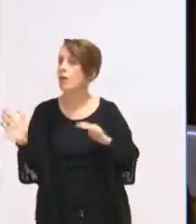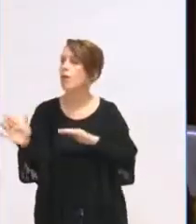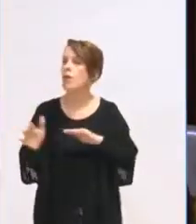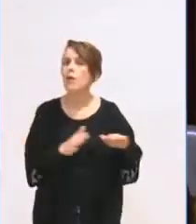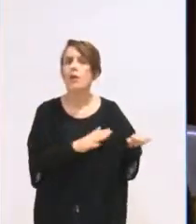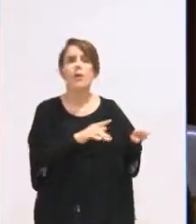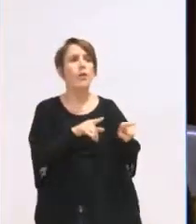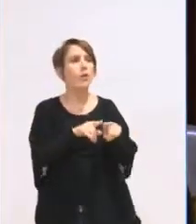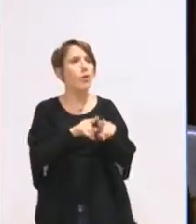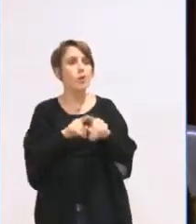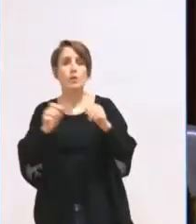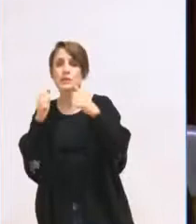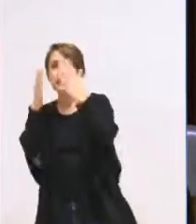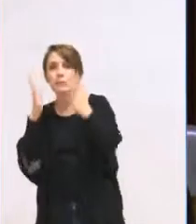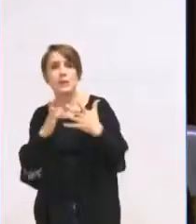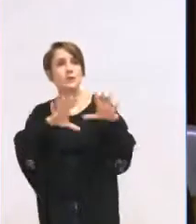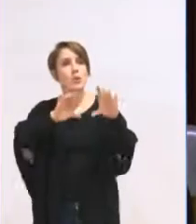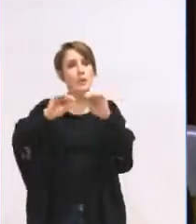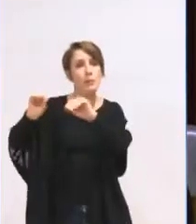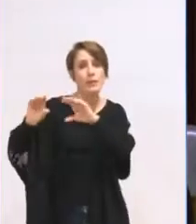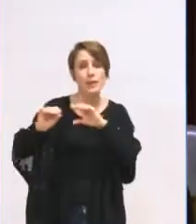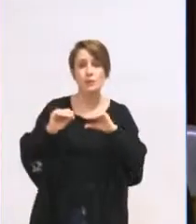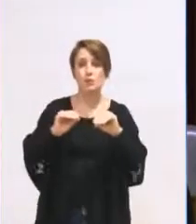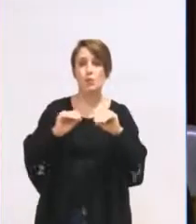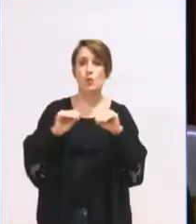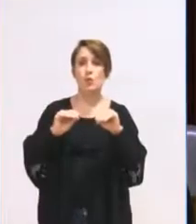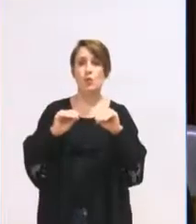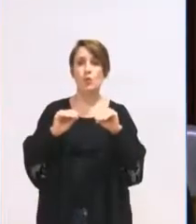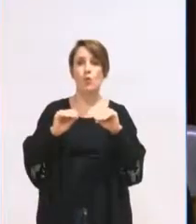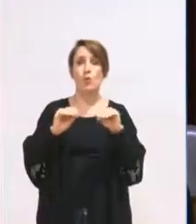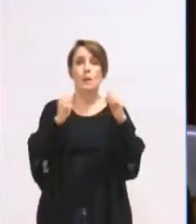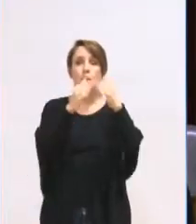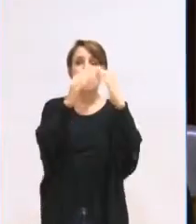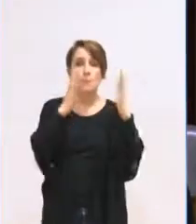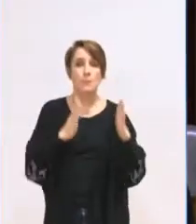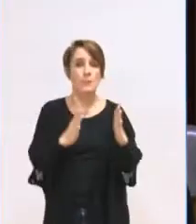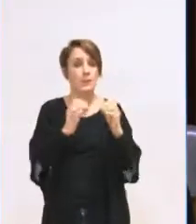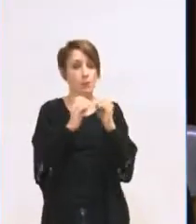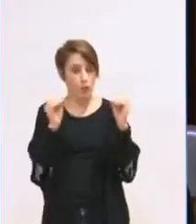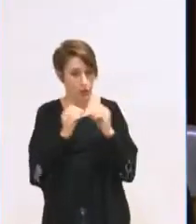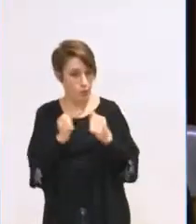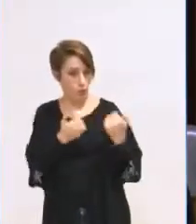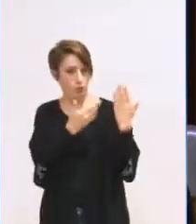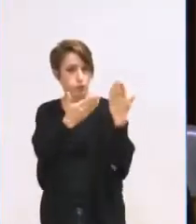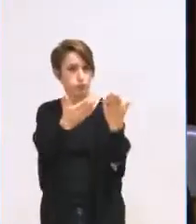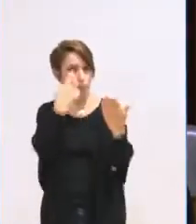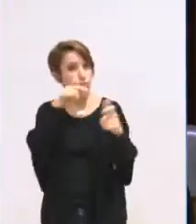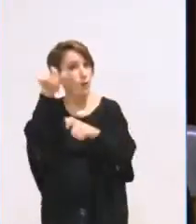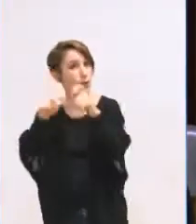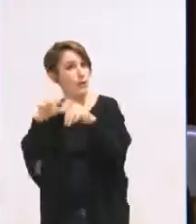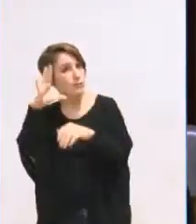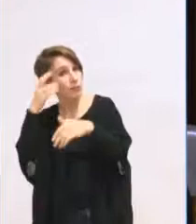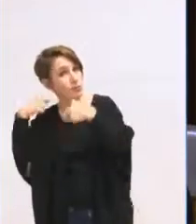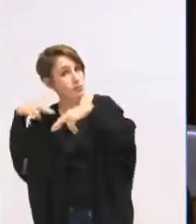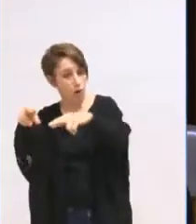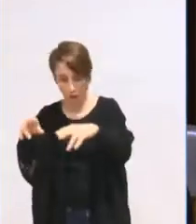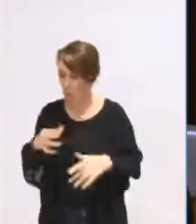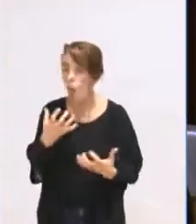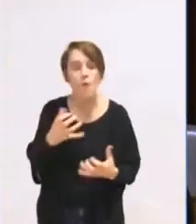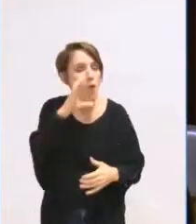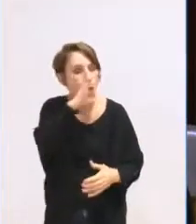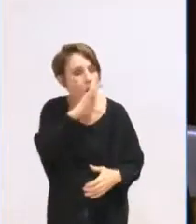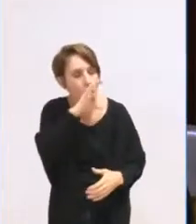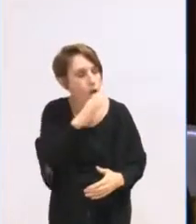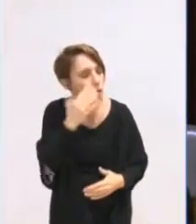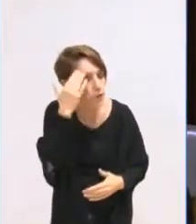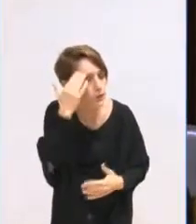les maisons d'habitation et les mises à disposition gratuites de maisons d'habitation, tout comme nous souhaitons vous entendre dire, et c'est très